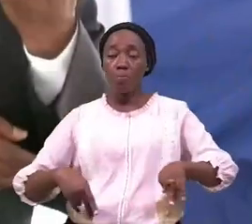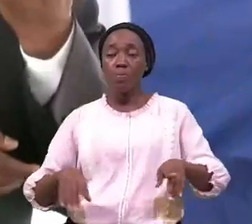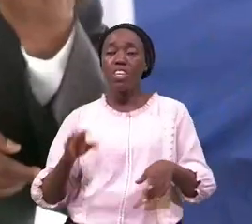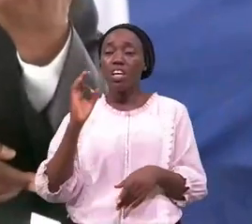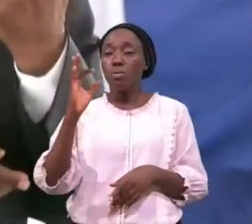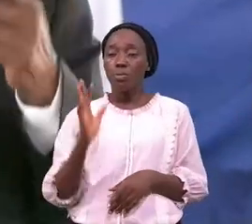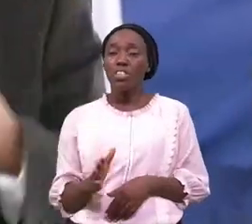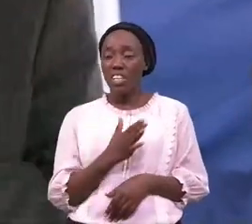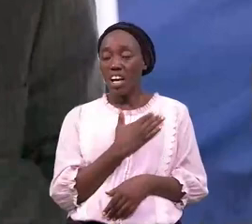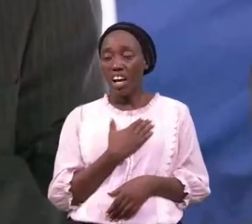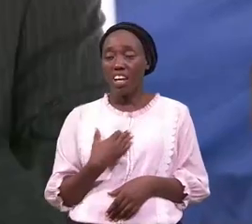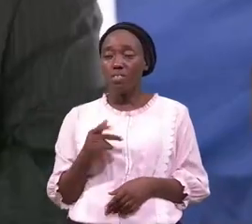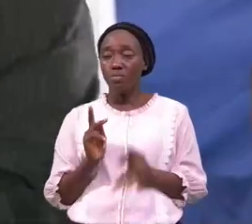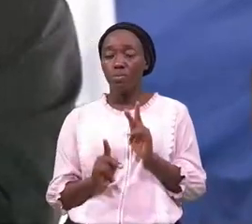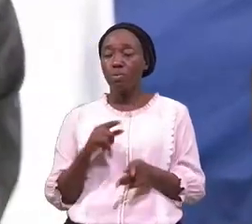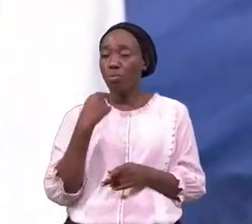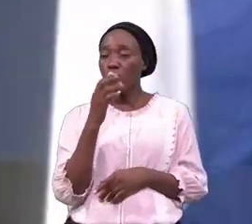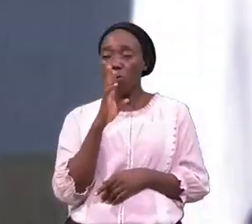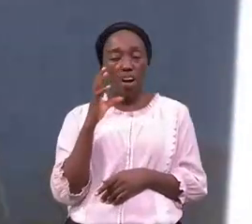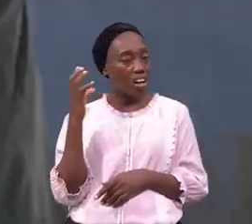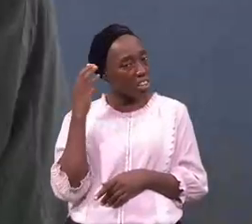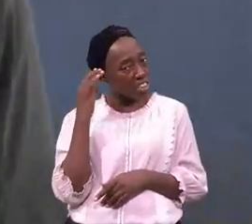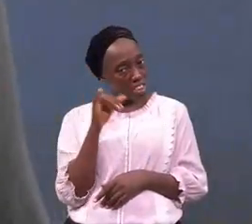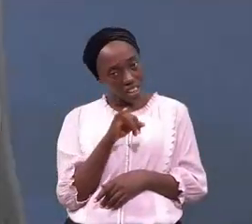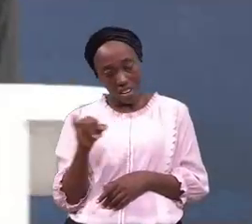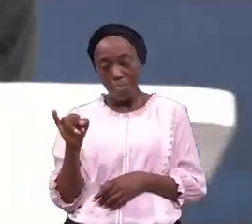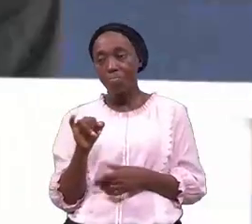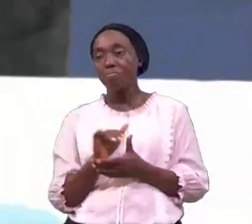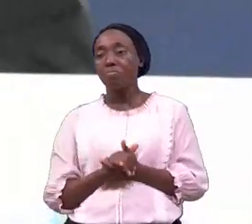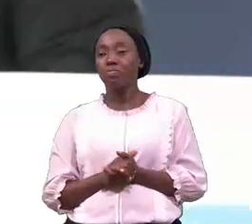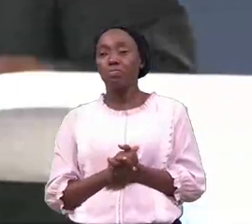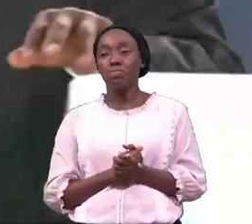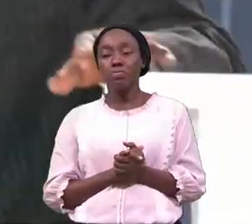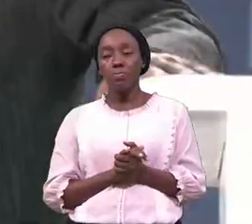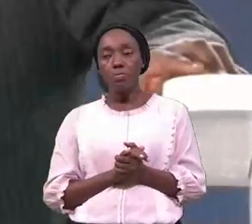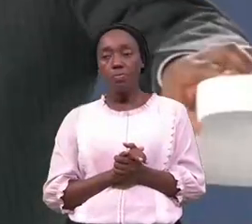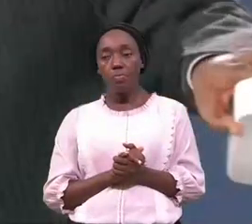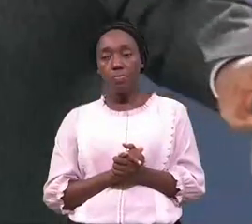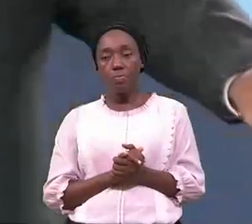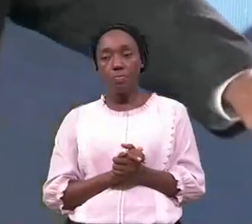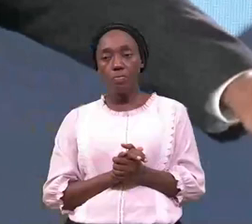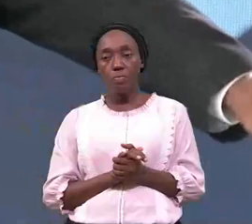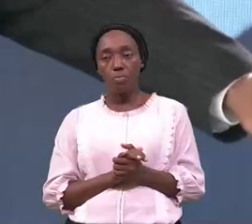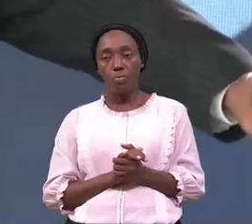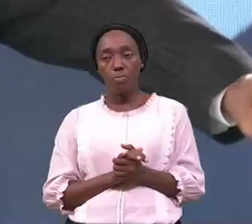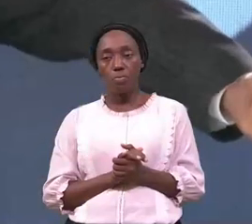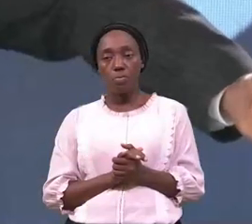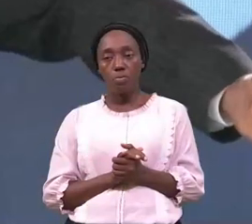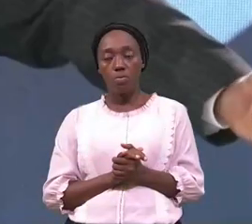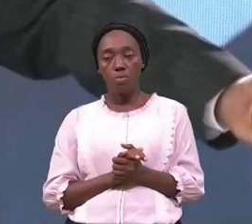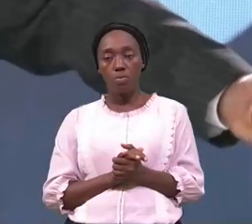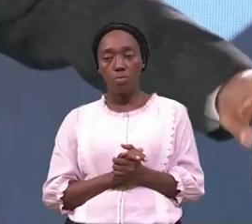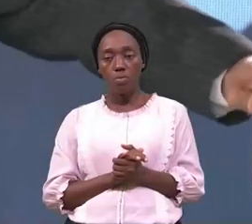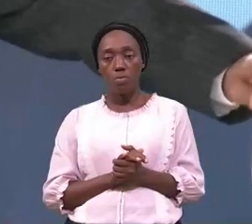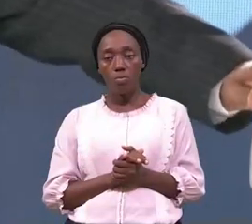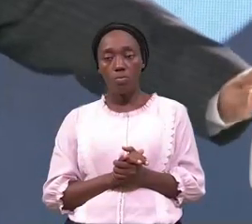Vous sortez ensemble, ils vont en boîte, tu vas en boîte, ils boivent, tu bois. Prédicateur, les mains, même chose. Tu dis,